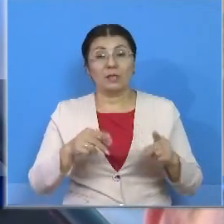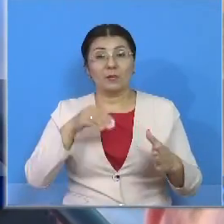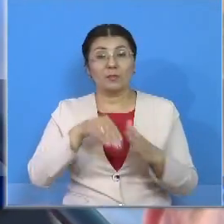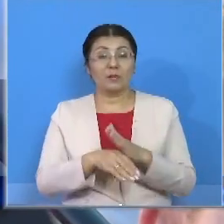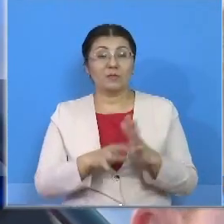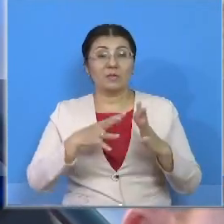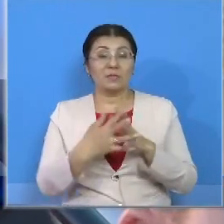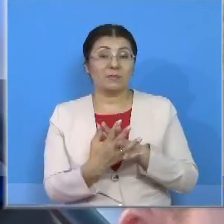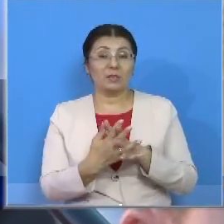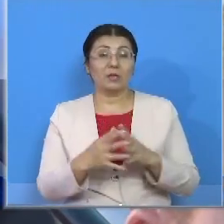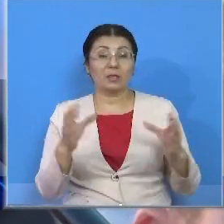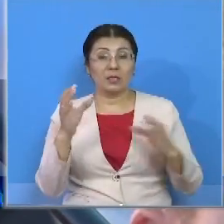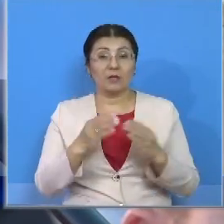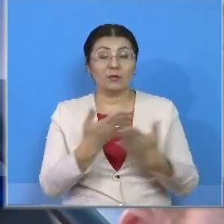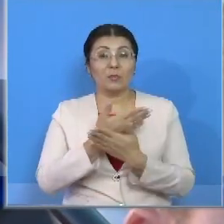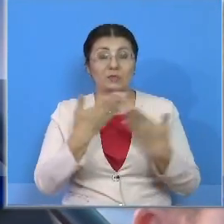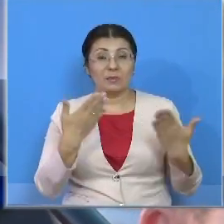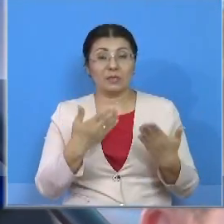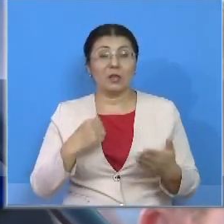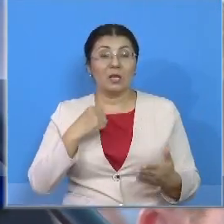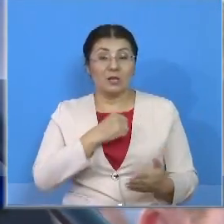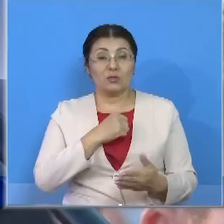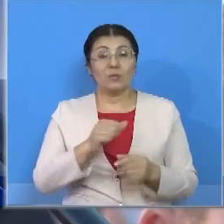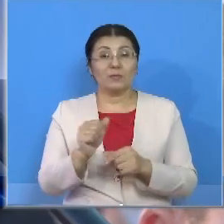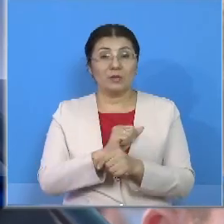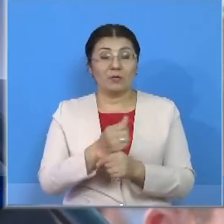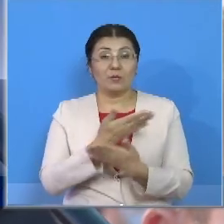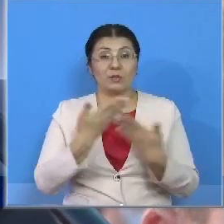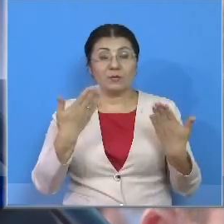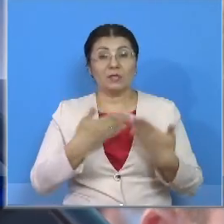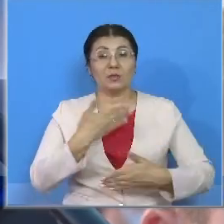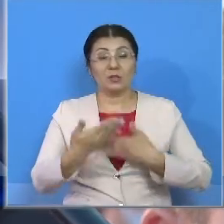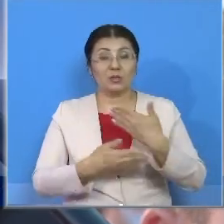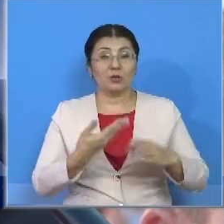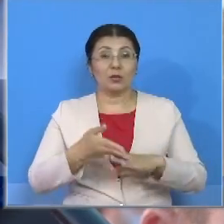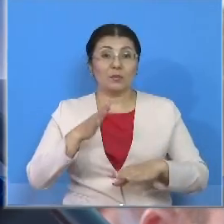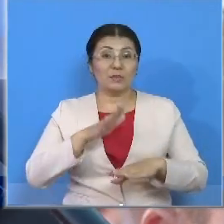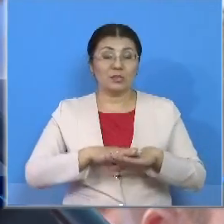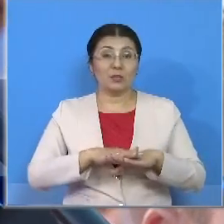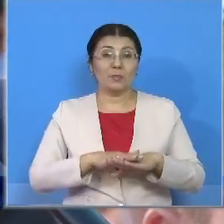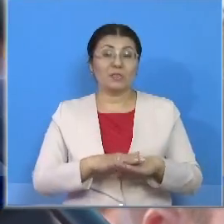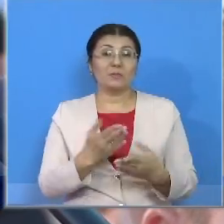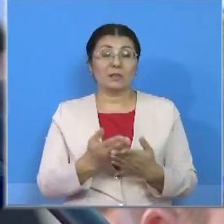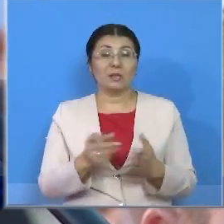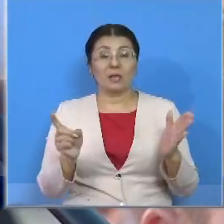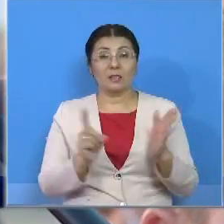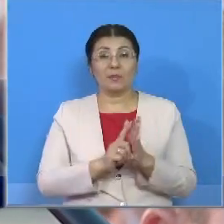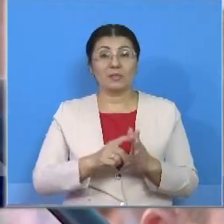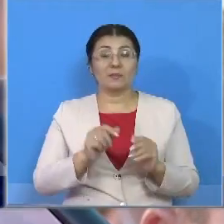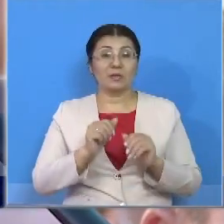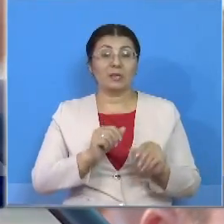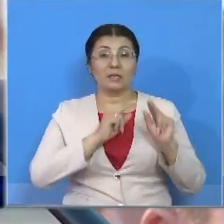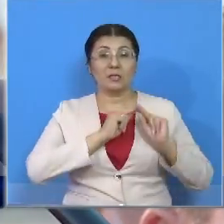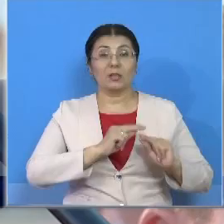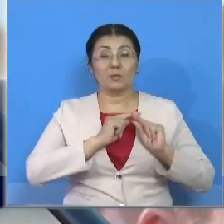у нас есть машины, едем на автобусах. А мы пожилые люди, ходить пешком тяжело. Да даже молодежи тяжело. Они ездят на работу, везут детей в